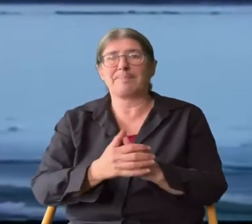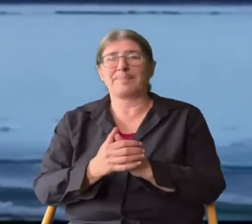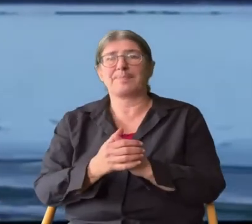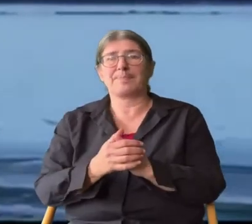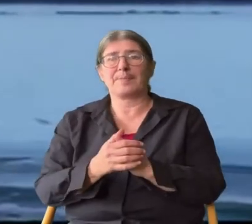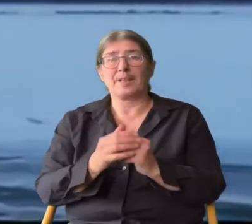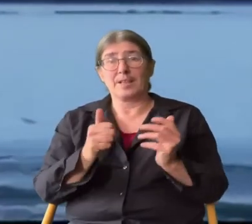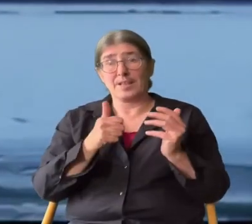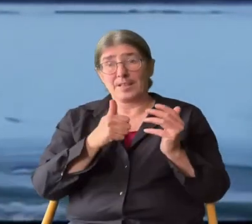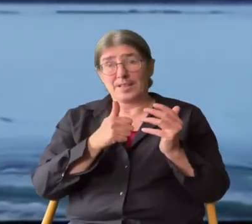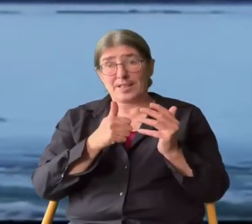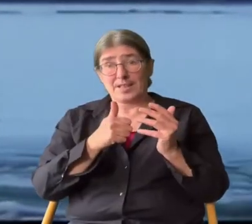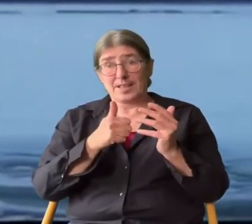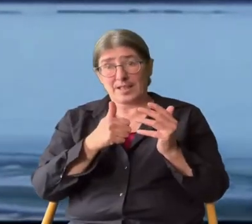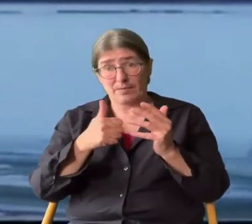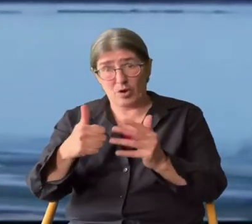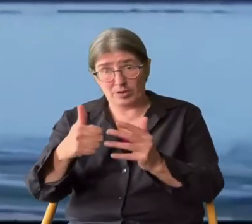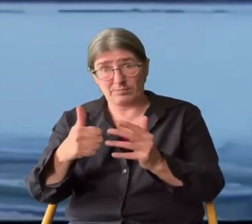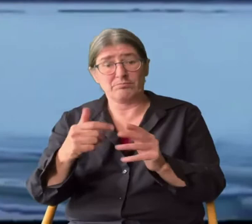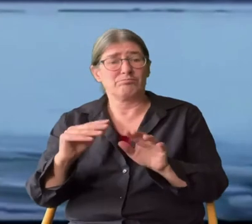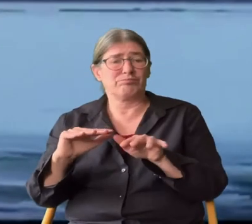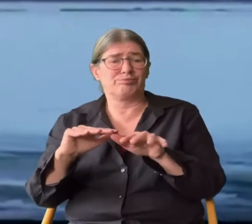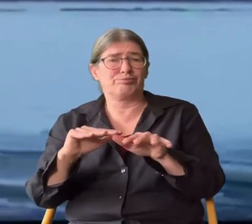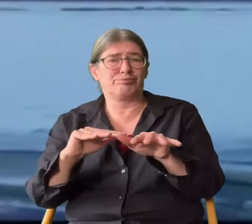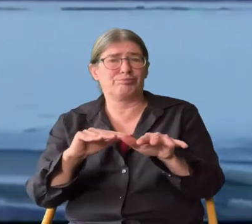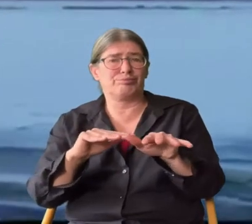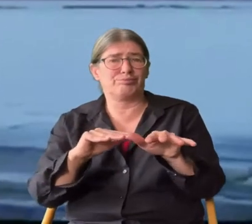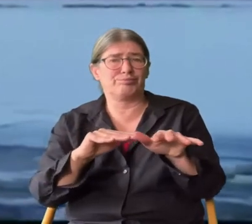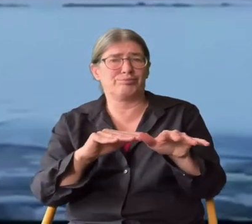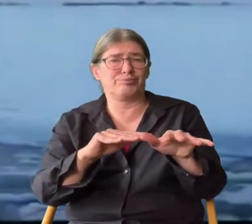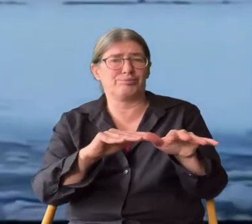6 lange Wochen ziehen die Wagen über das Haff.